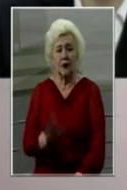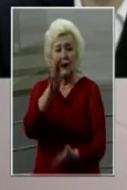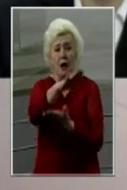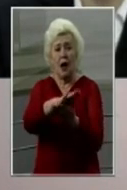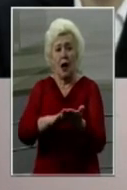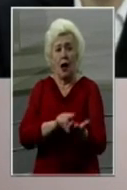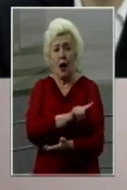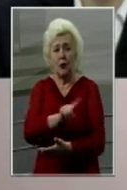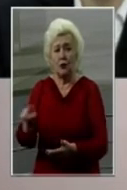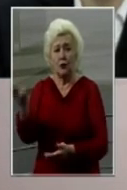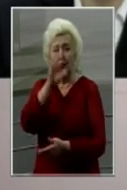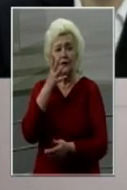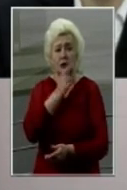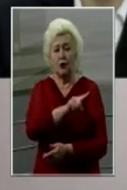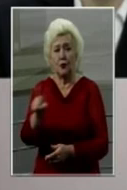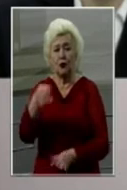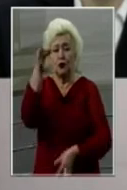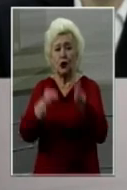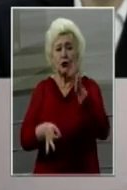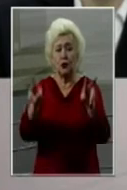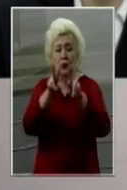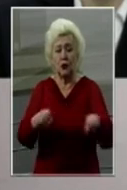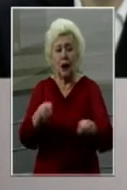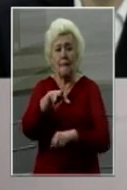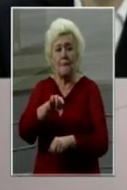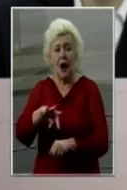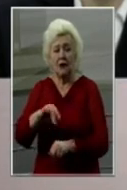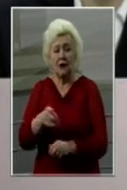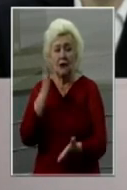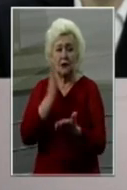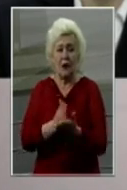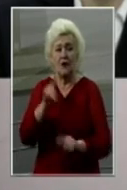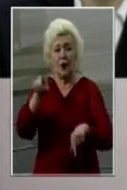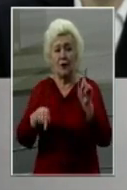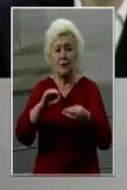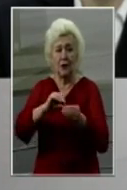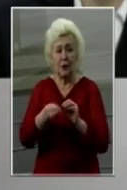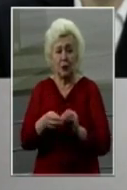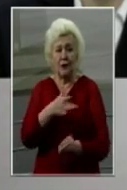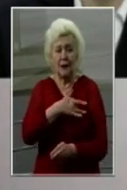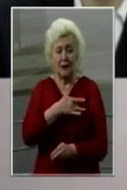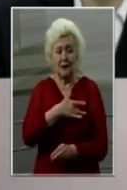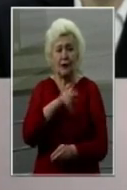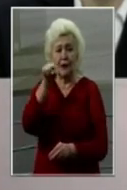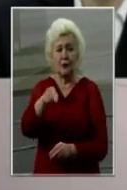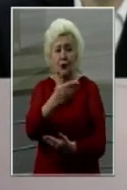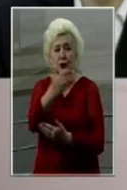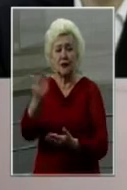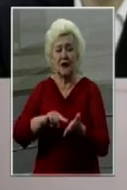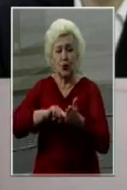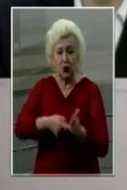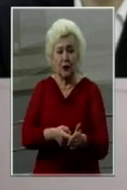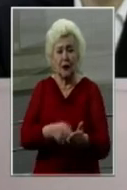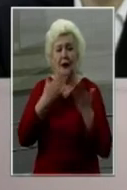Протягом всього періоду судових розглядів Мангер мав певні проблеми із серцем, проте за його наполяганням